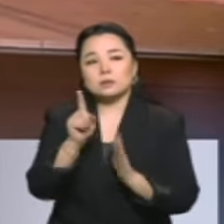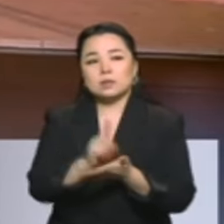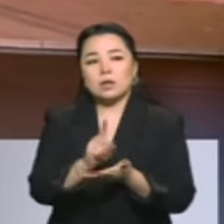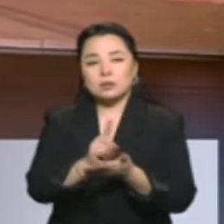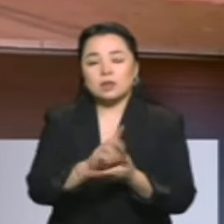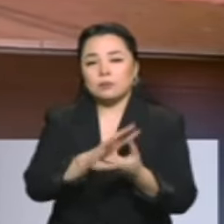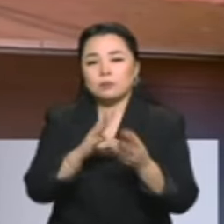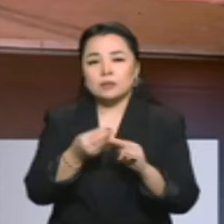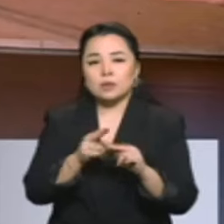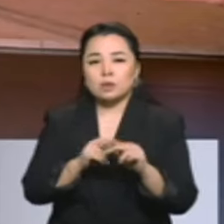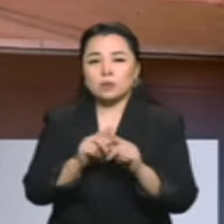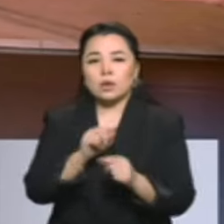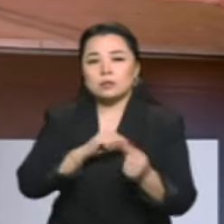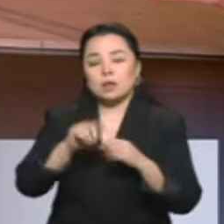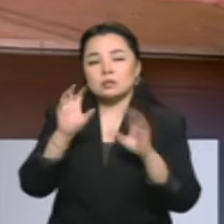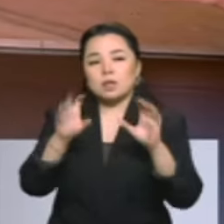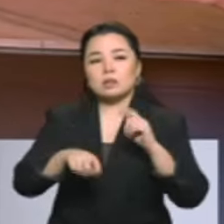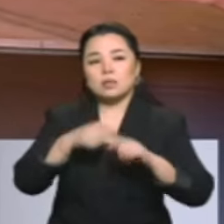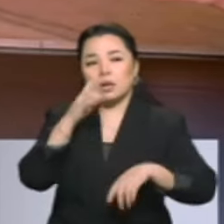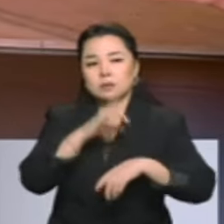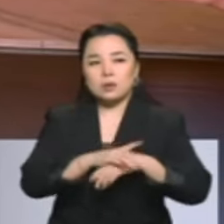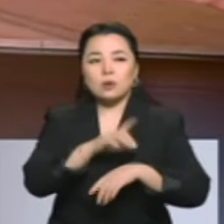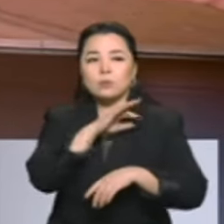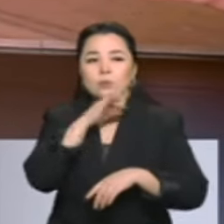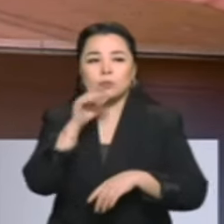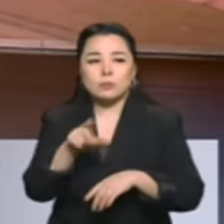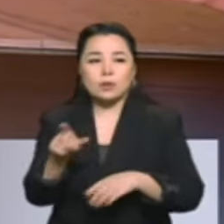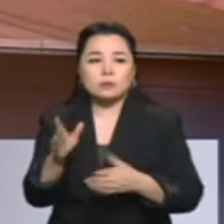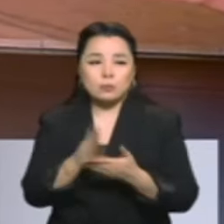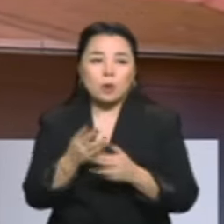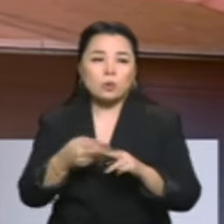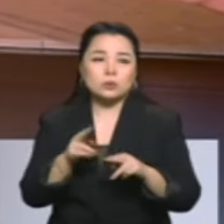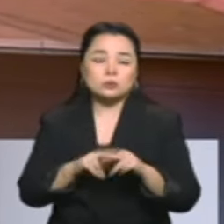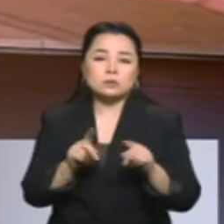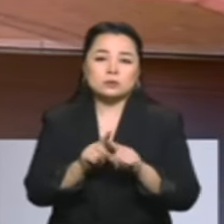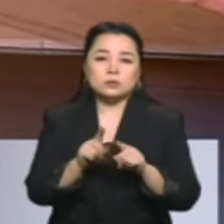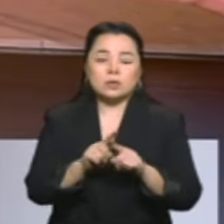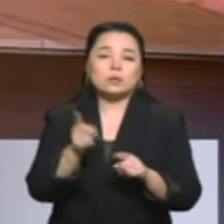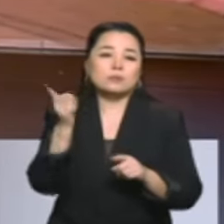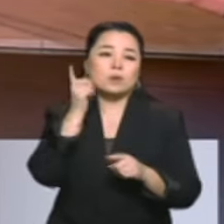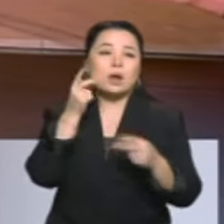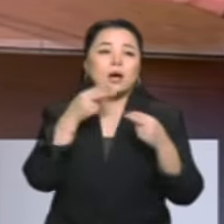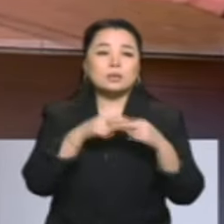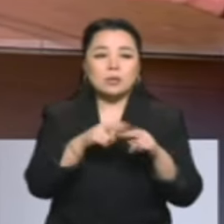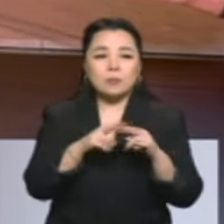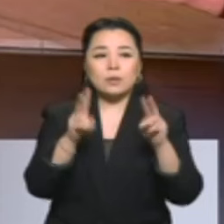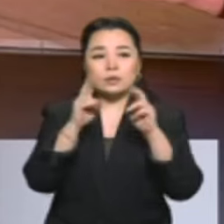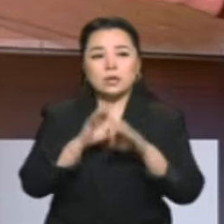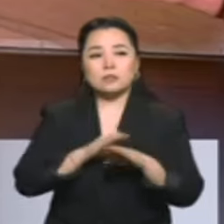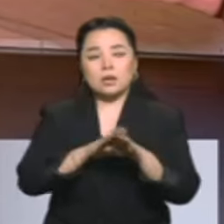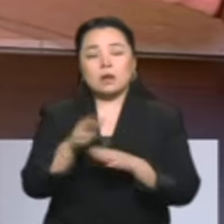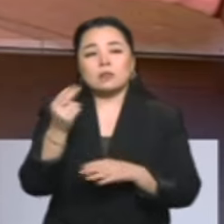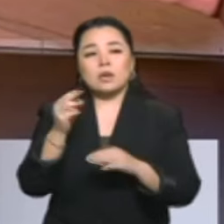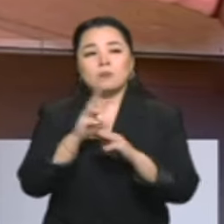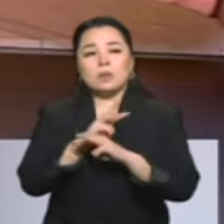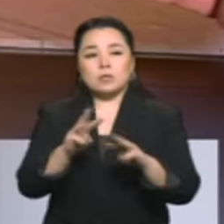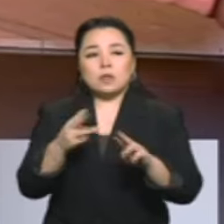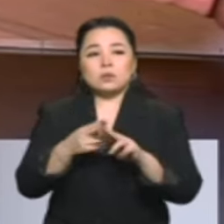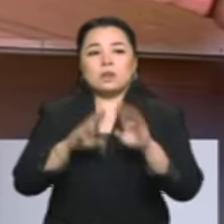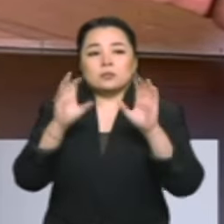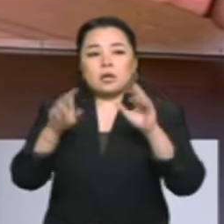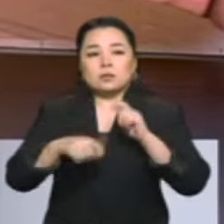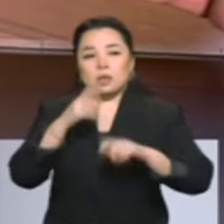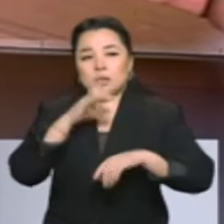салықтан жалтарып, кәсіппен заңсыз түрде айналысатындар көбейді. Сондықтан енді мобильді аударымдар тексеріледі. Қаржы министрлігі мұны